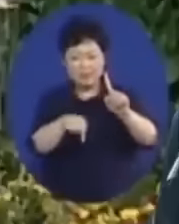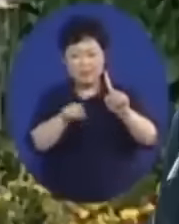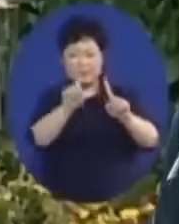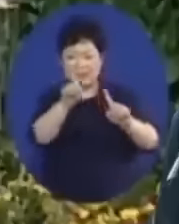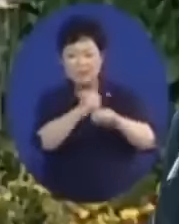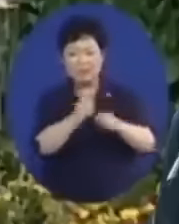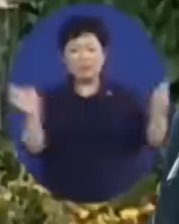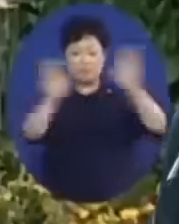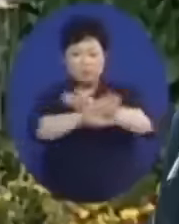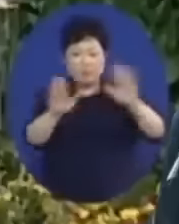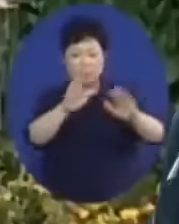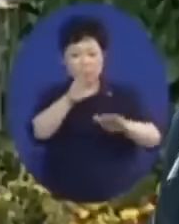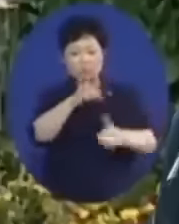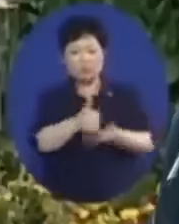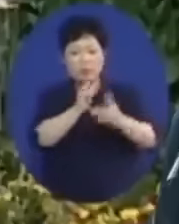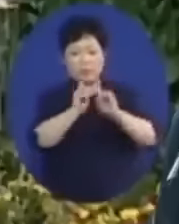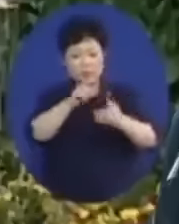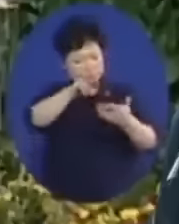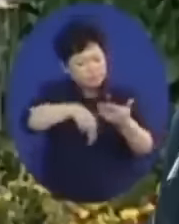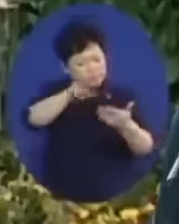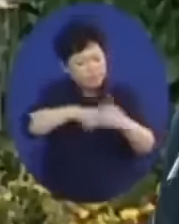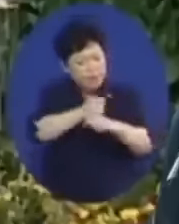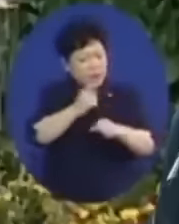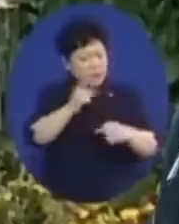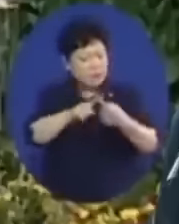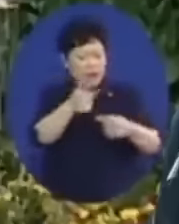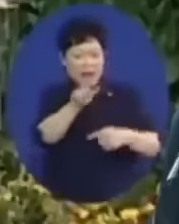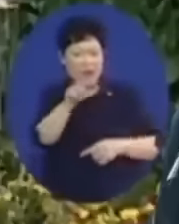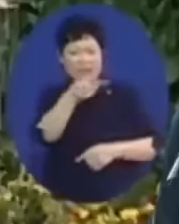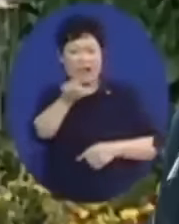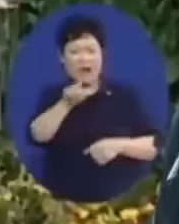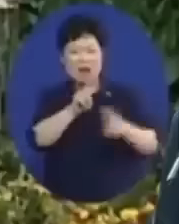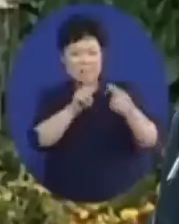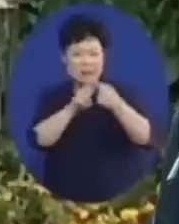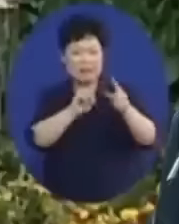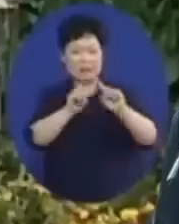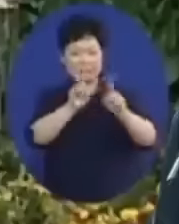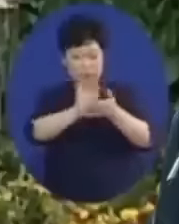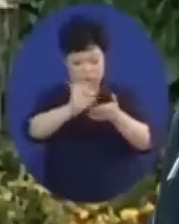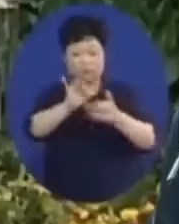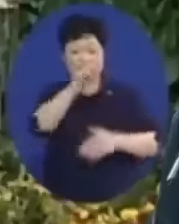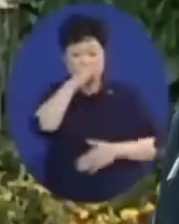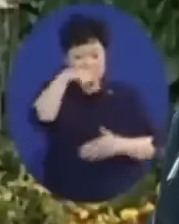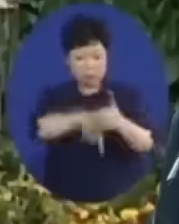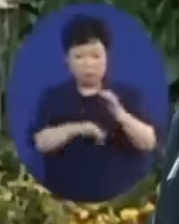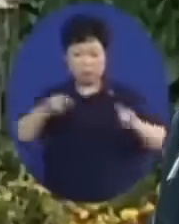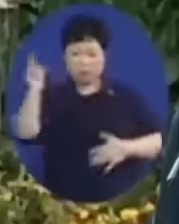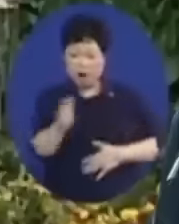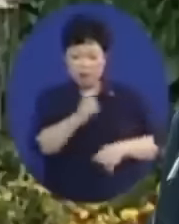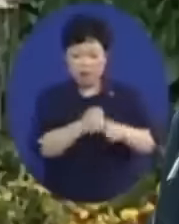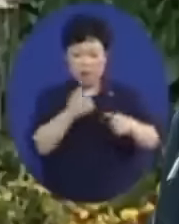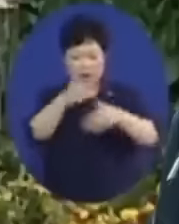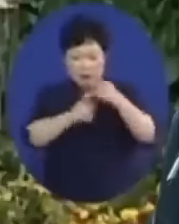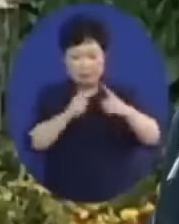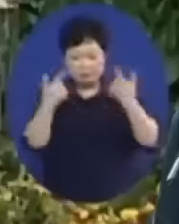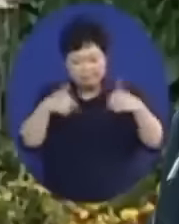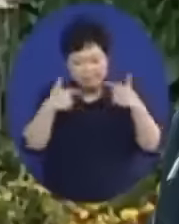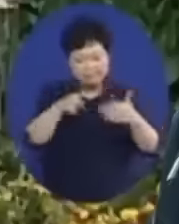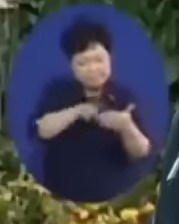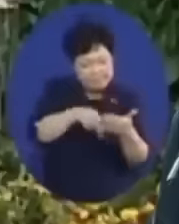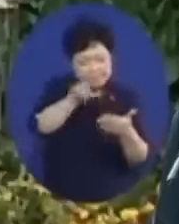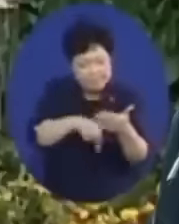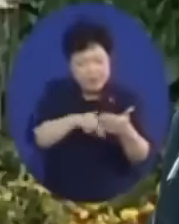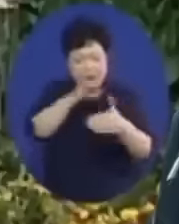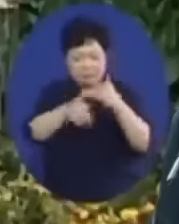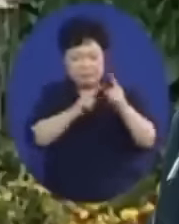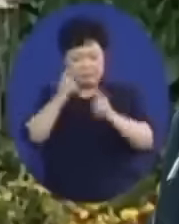율법을 묵상하라고 했을 때 바로 그 하가라는 단어를 사용한 것입니다. 속사람을 강하게 하기 위해서 늘 말씀을 가까이 하고